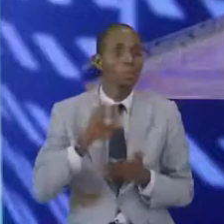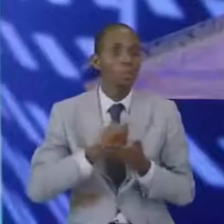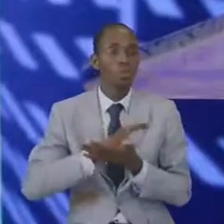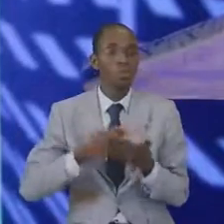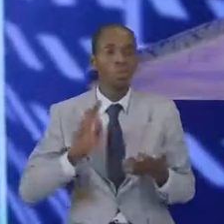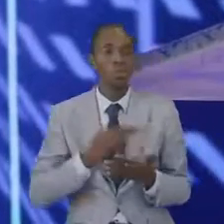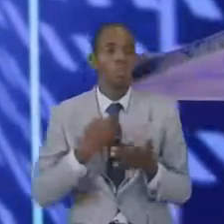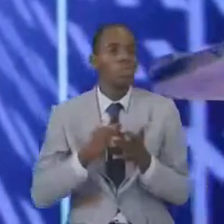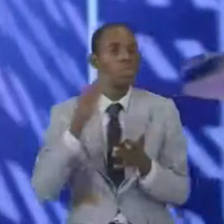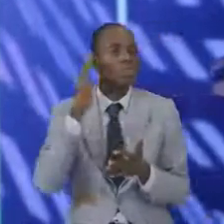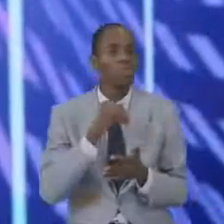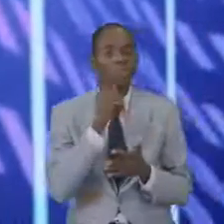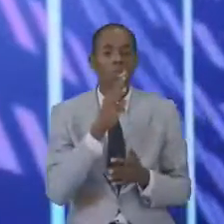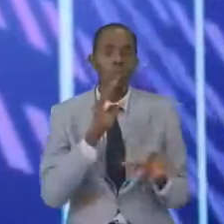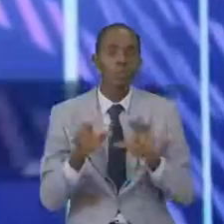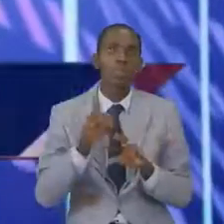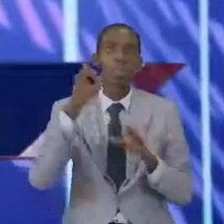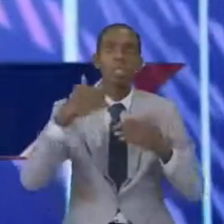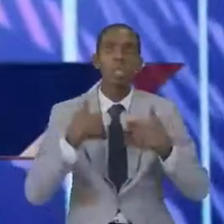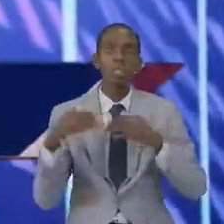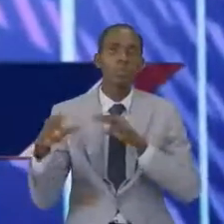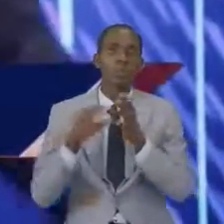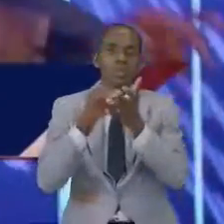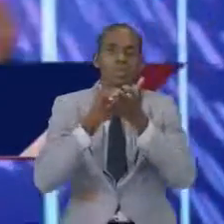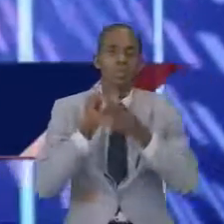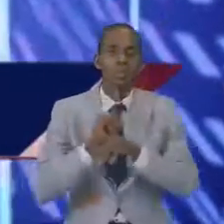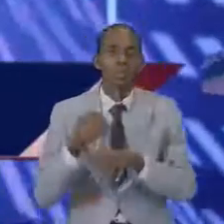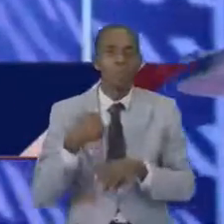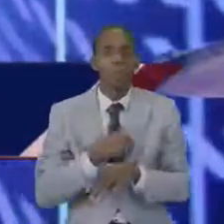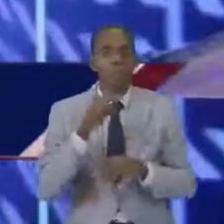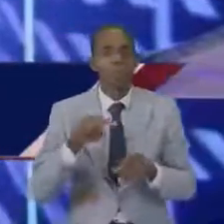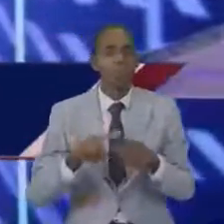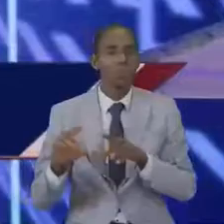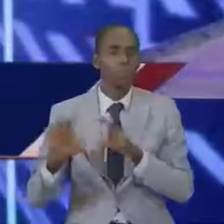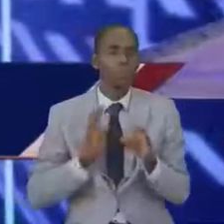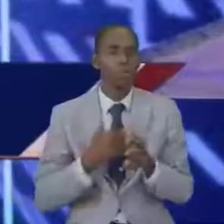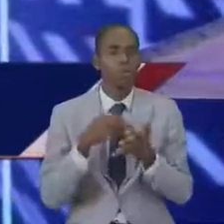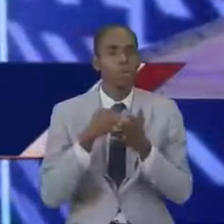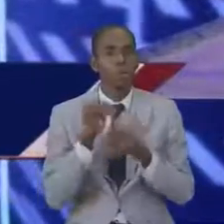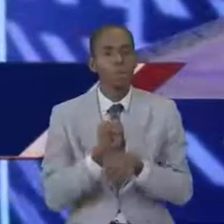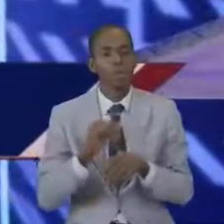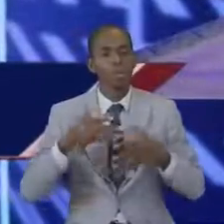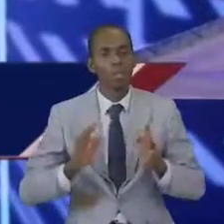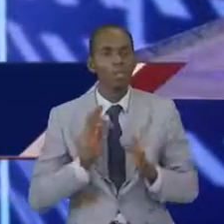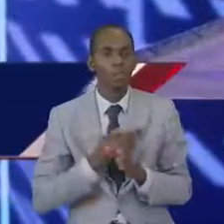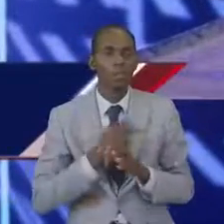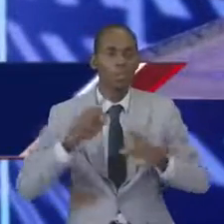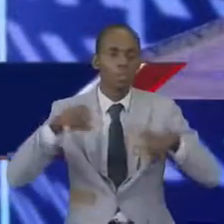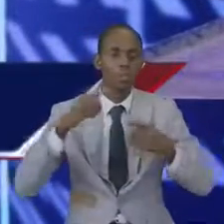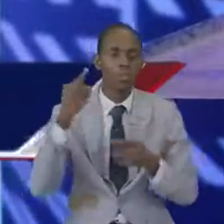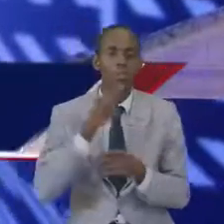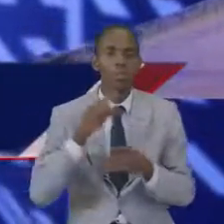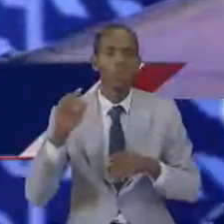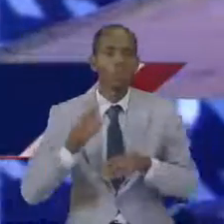cela ne sera pas fait il a fait de à sa part nous devons aussi jouer notre partition il dit alors sortons